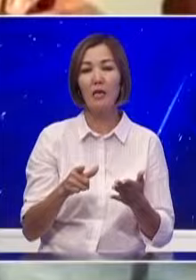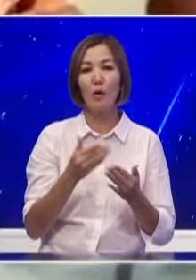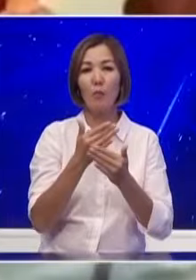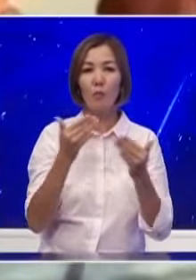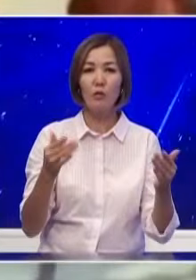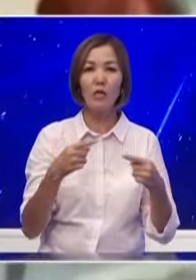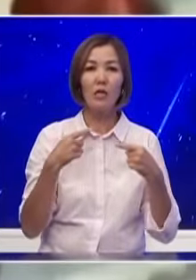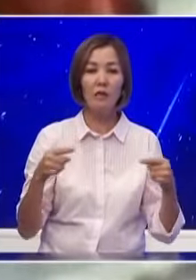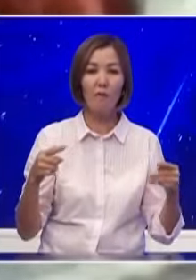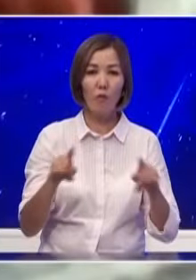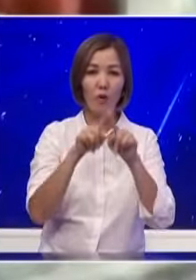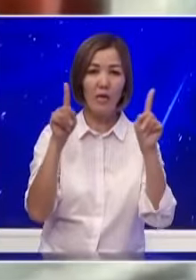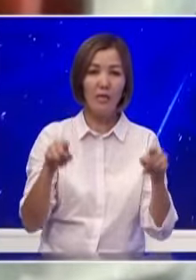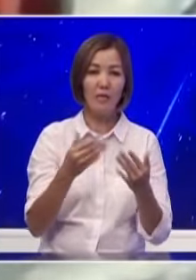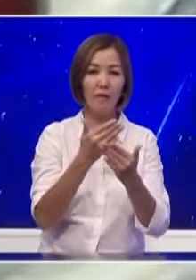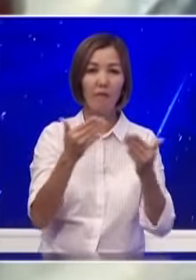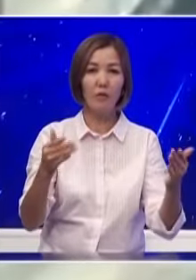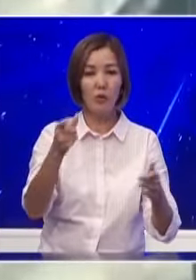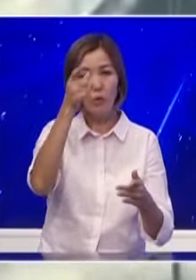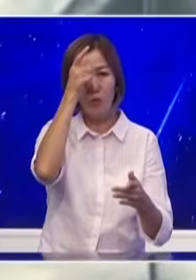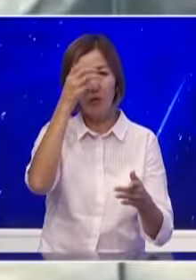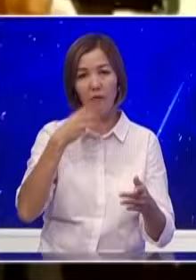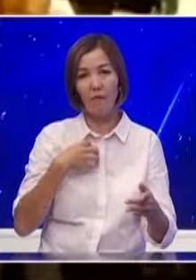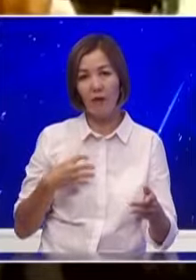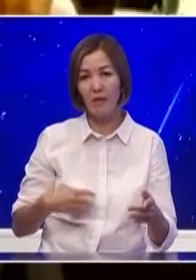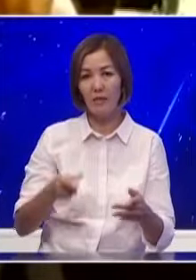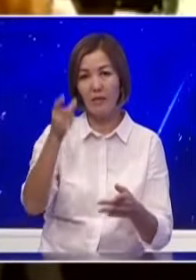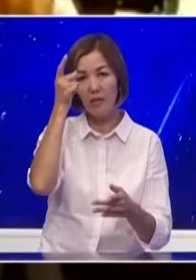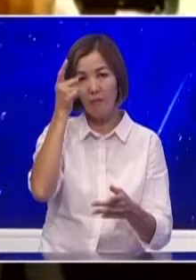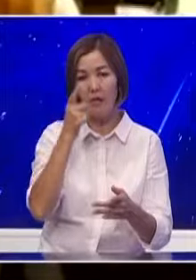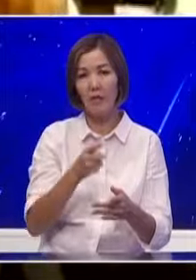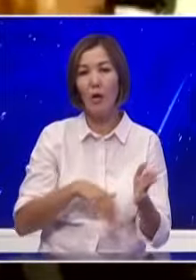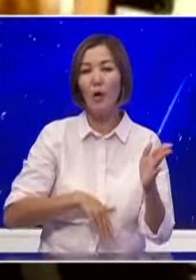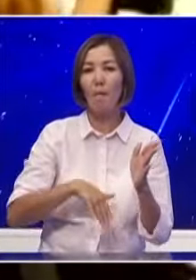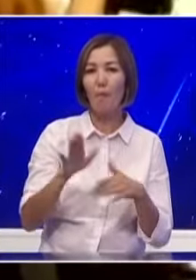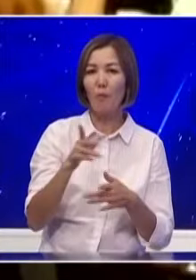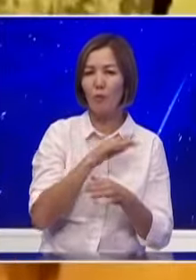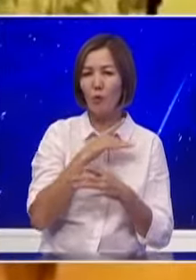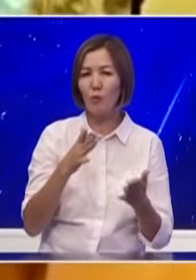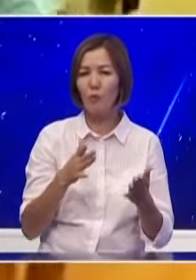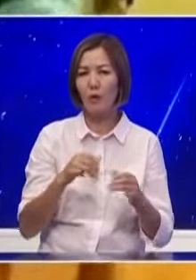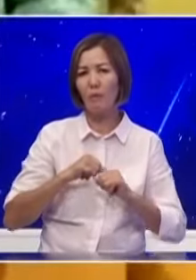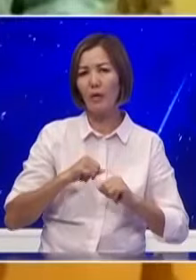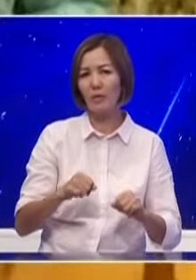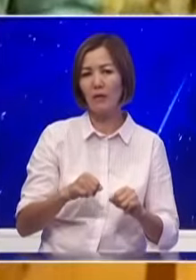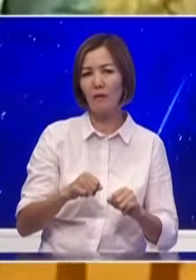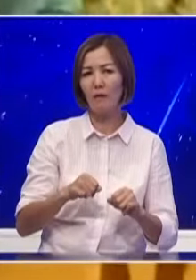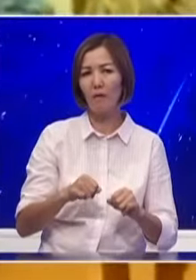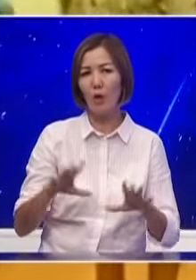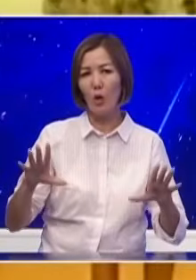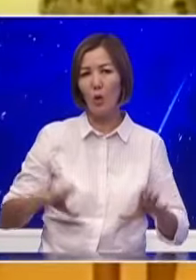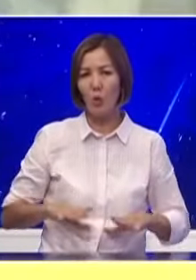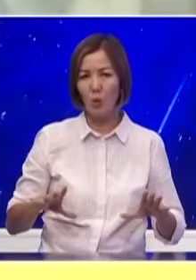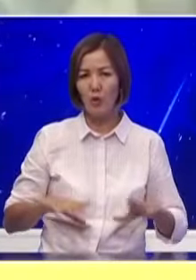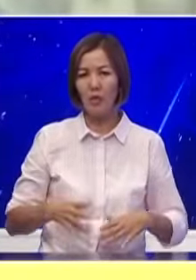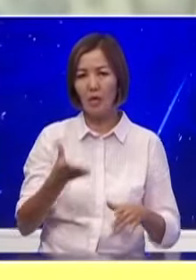отечественные музеи. Его картины выставлялись в Турции, Франции, а также в Германии. Он пишет могучих батыров, гордых тулпаров,